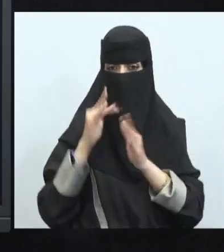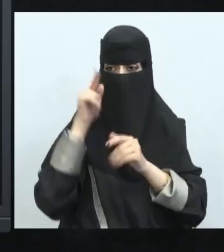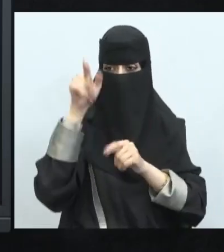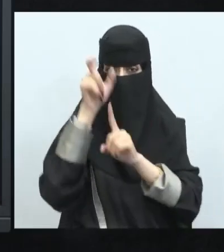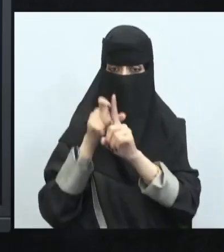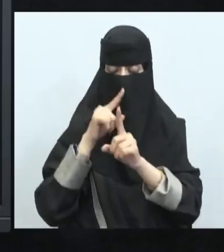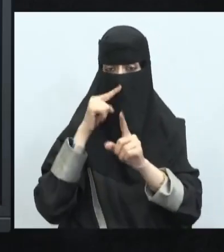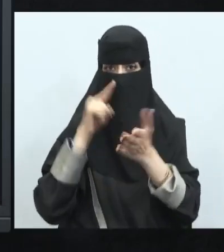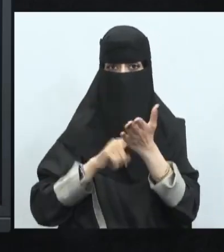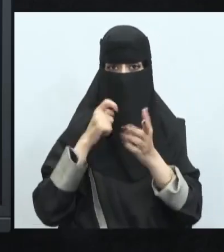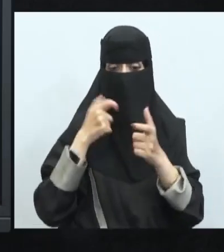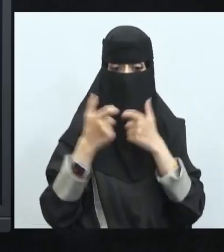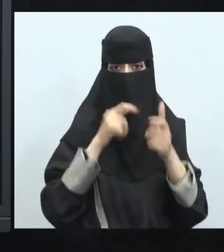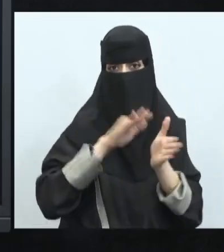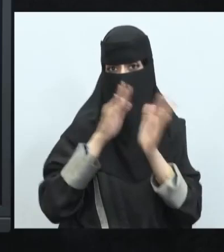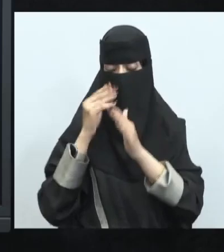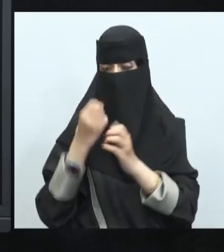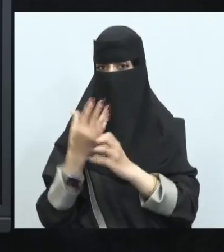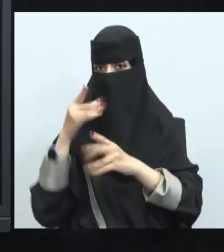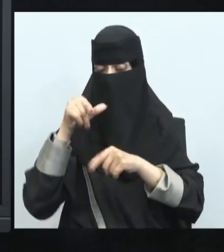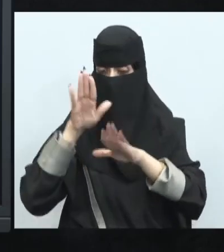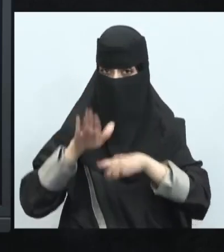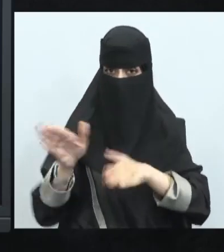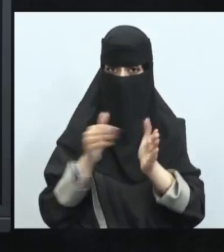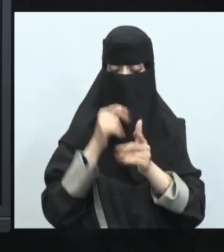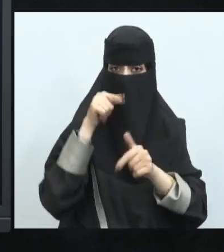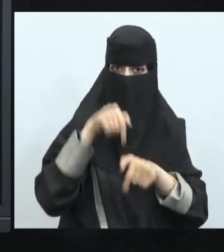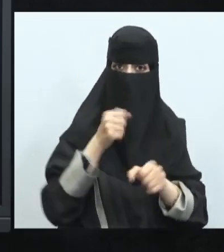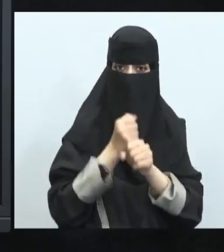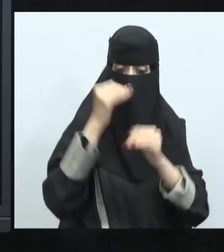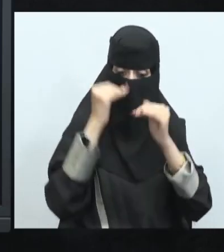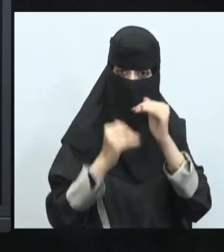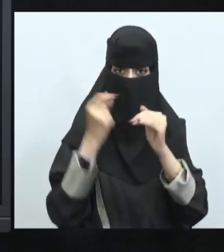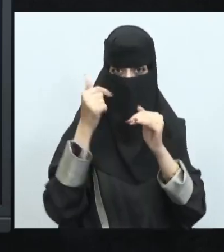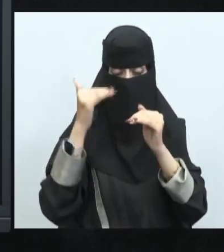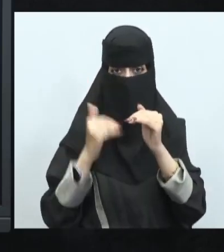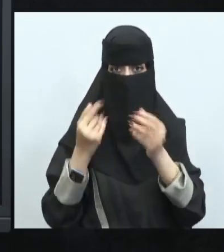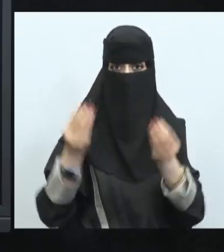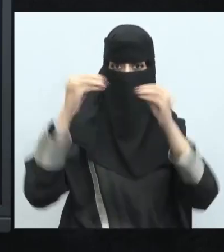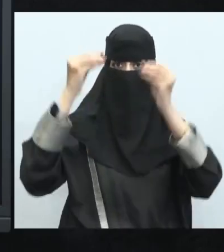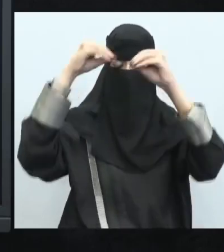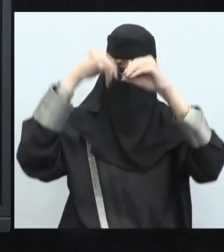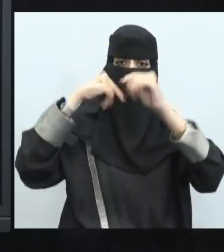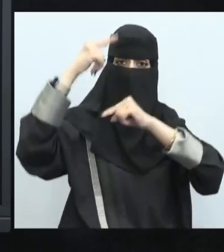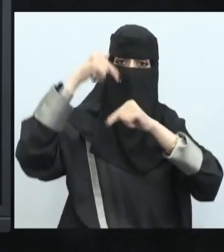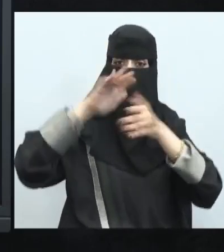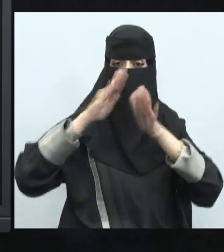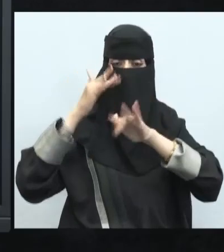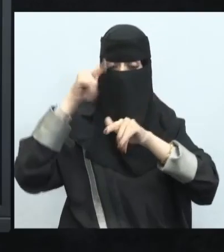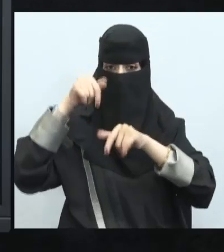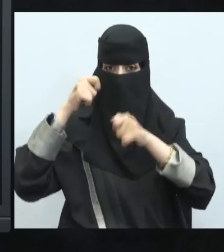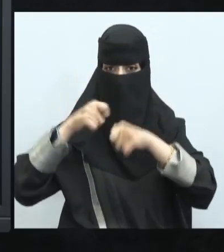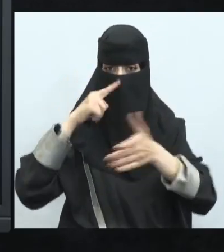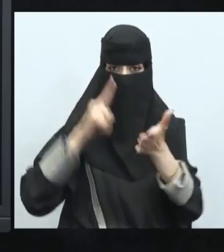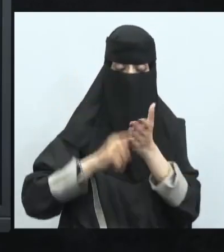الموظف ولكن على المنظمه قد ينظر له من جانب ايجابي بحيث ان هنالك انخفاض في الارباح وزياده في التكاليف وبالتالي قد يكون